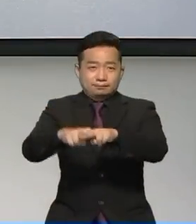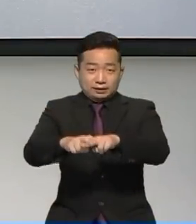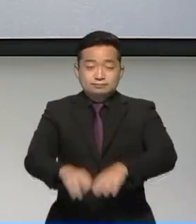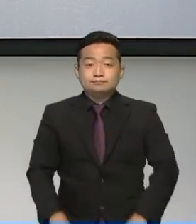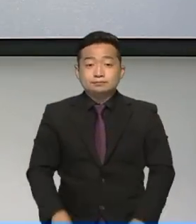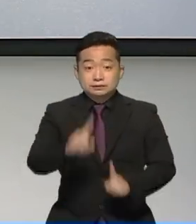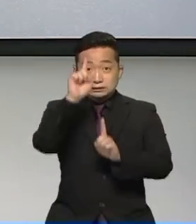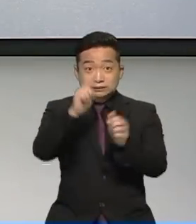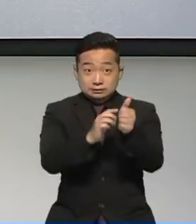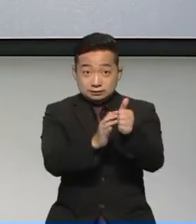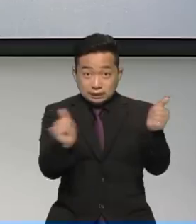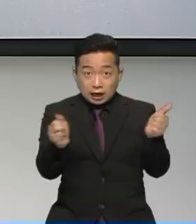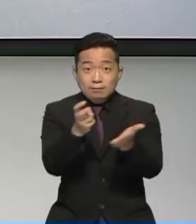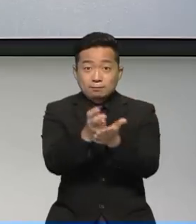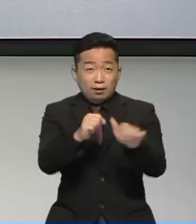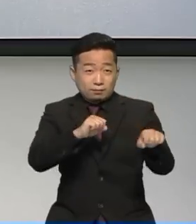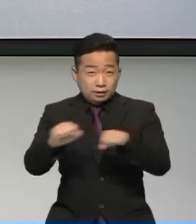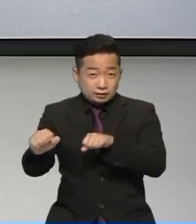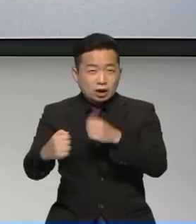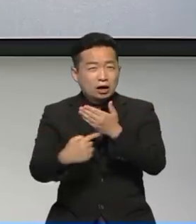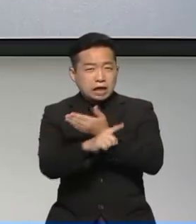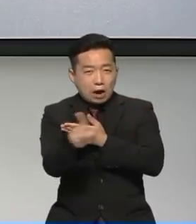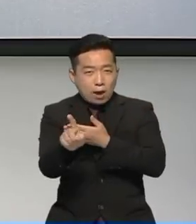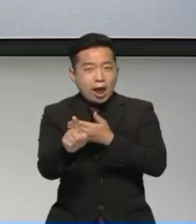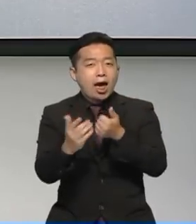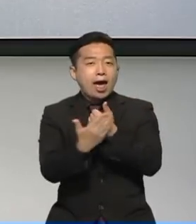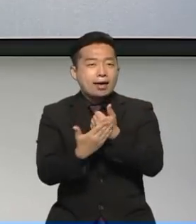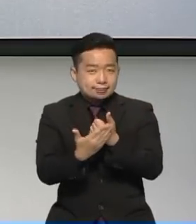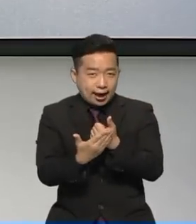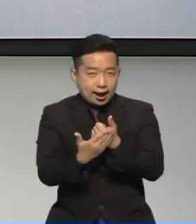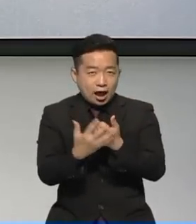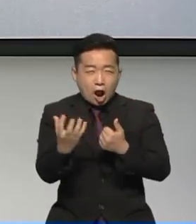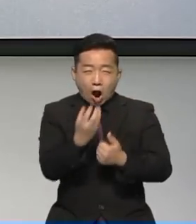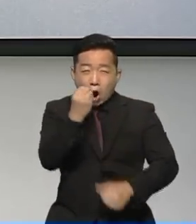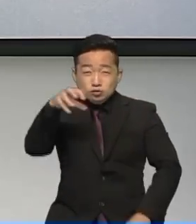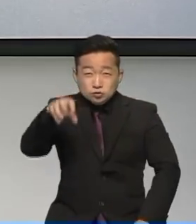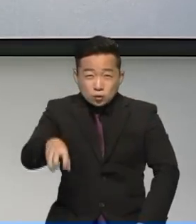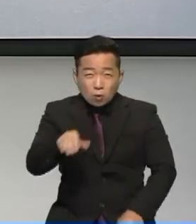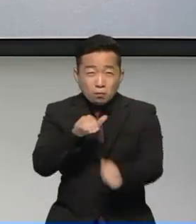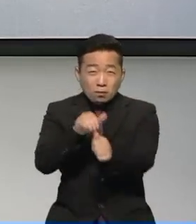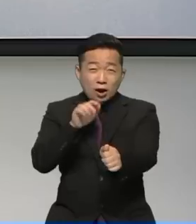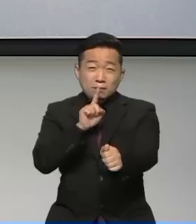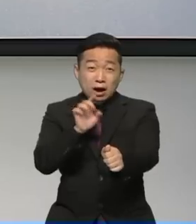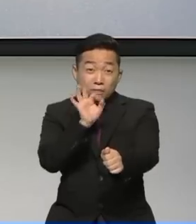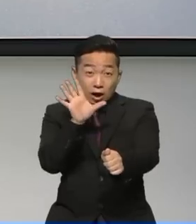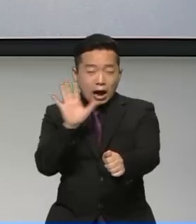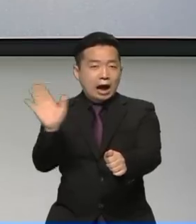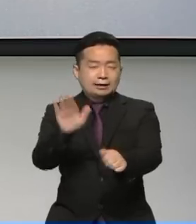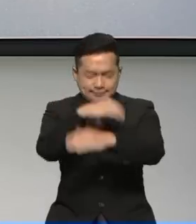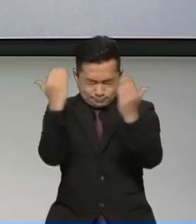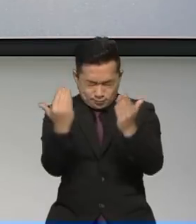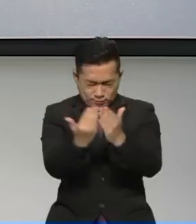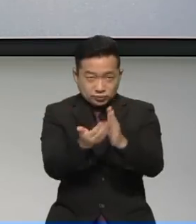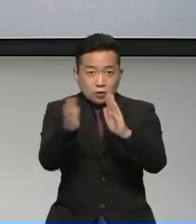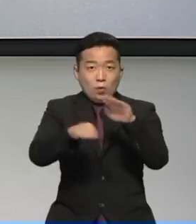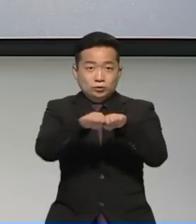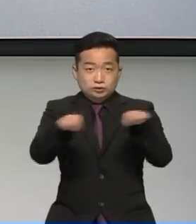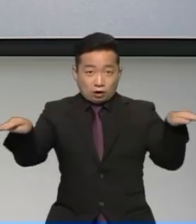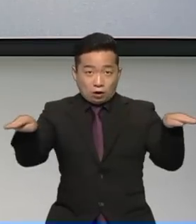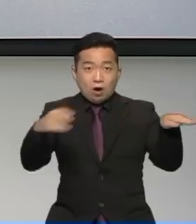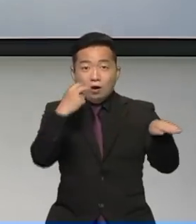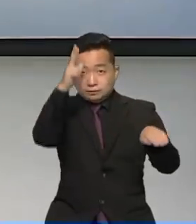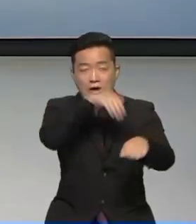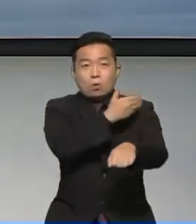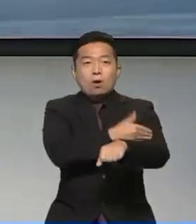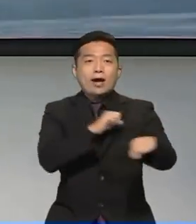이 총장은 법 집행에는 예외도 혜택도 성역도 있을 수 없다며 공정한 검찰권 행사를